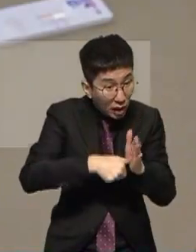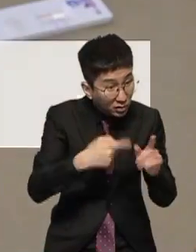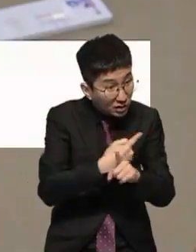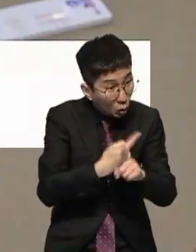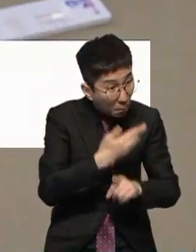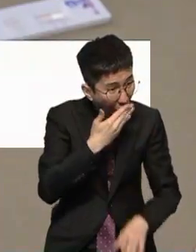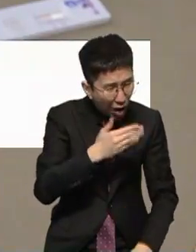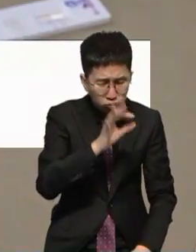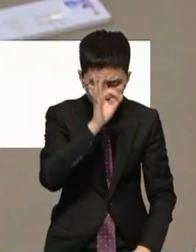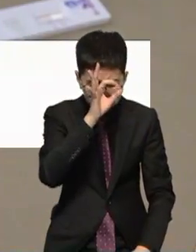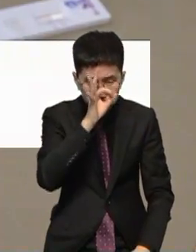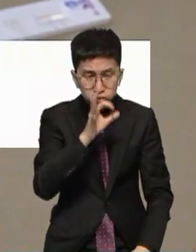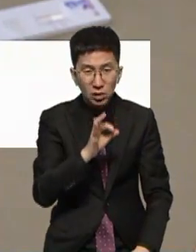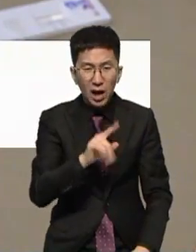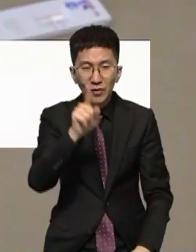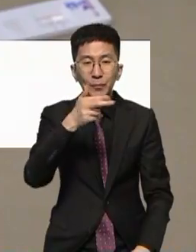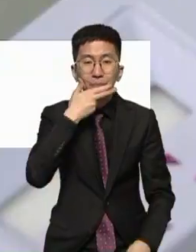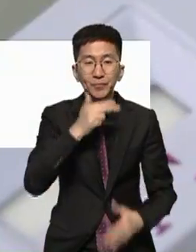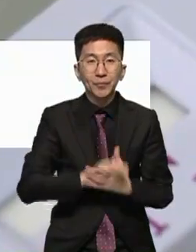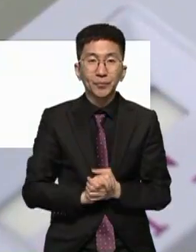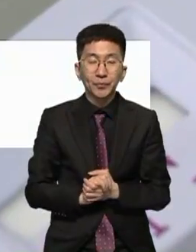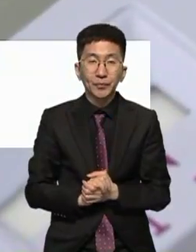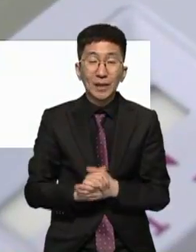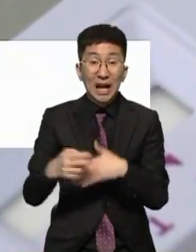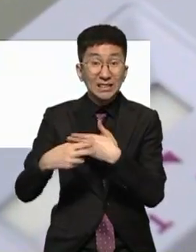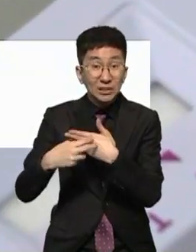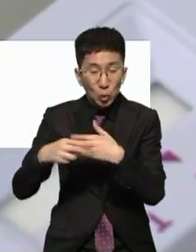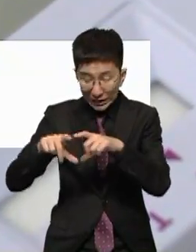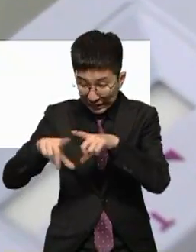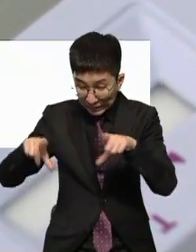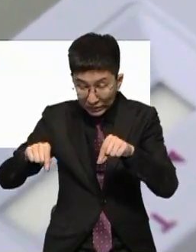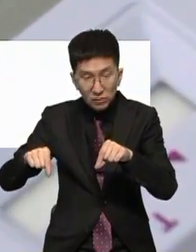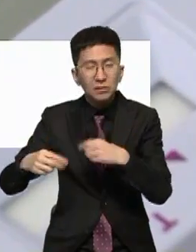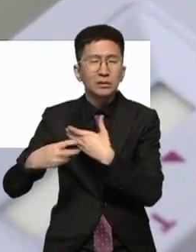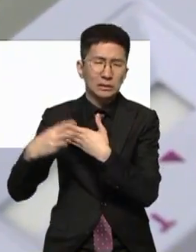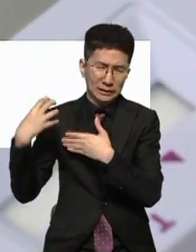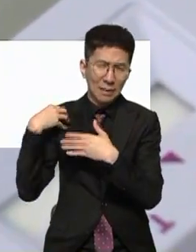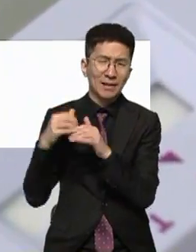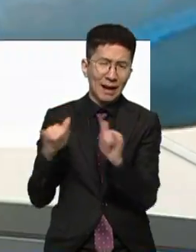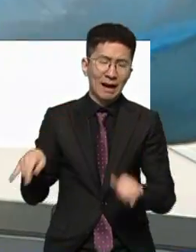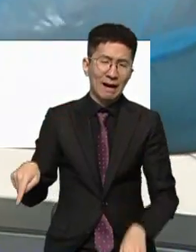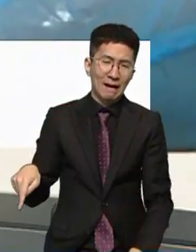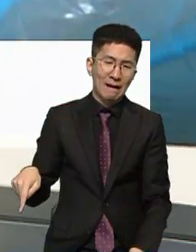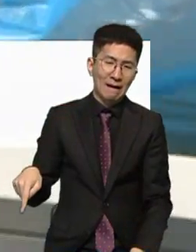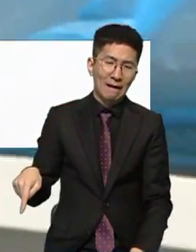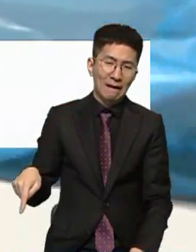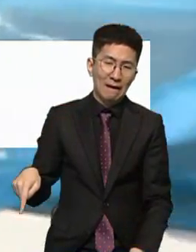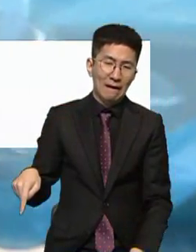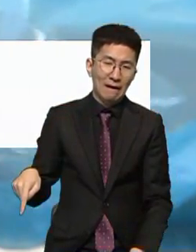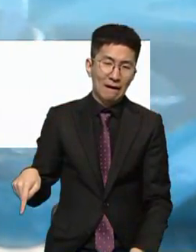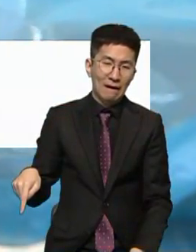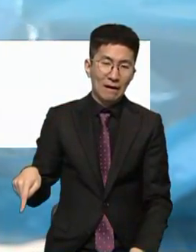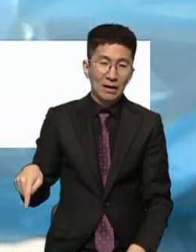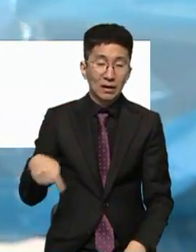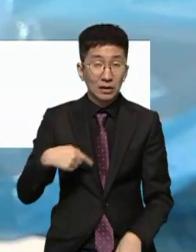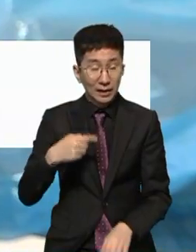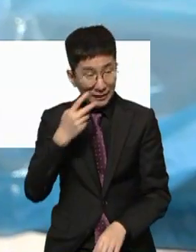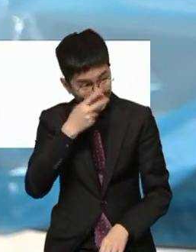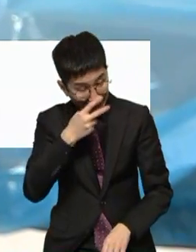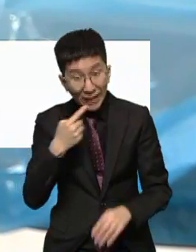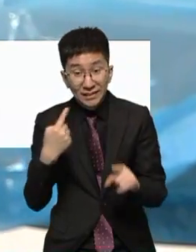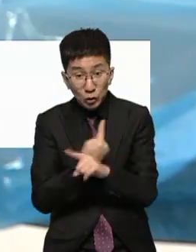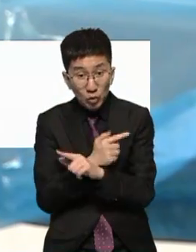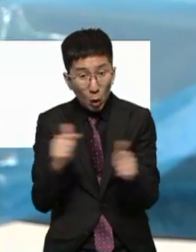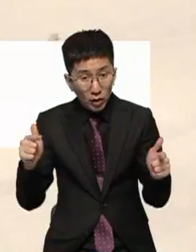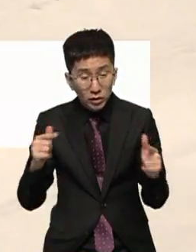의료 키트 자체는 사실 의사들이 좀 사용해야 되는 고유 영역이 고 진단과 치료 적인 부분들이 같이 이루어질 수 있는 그런